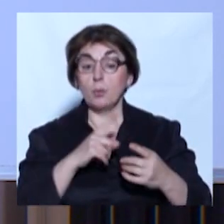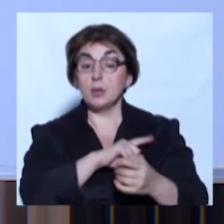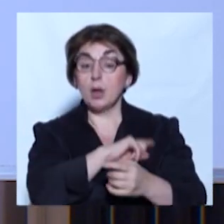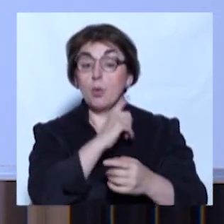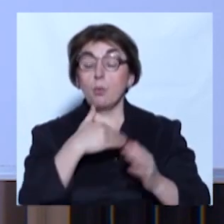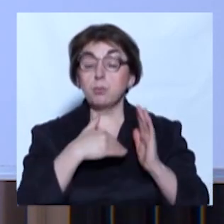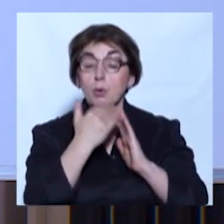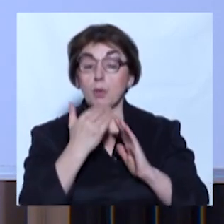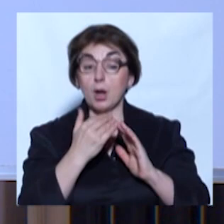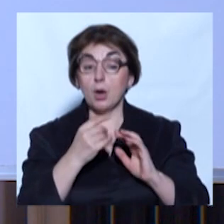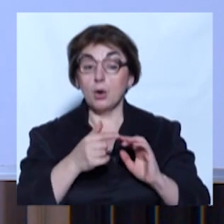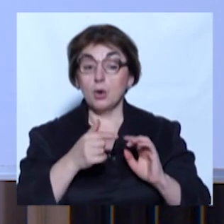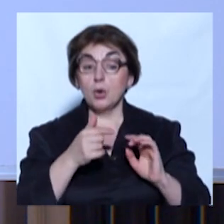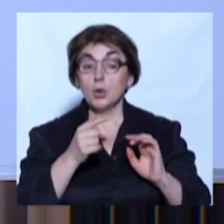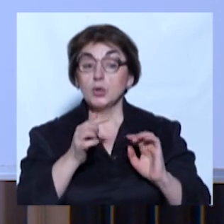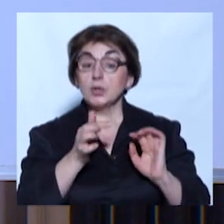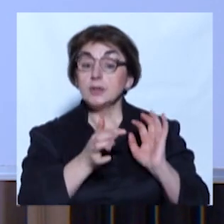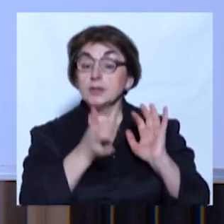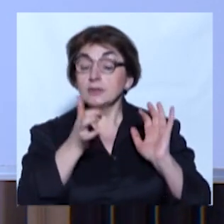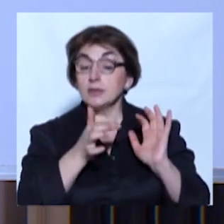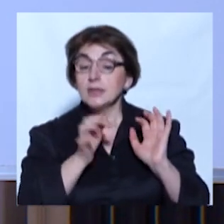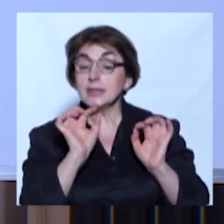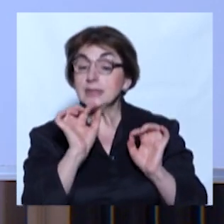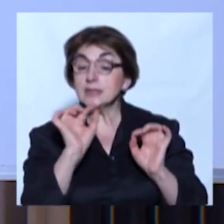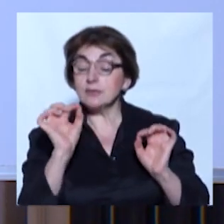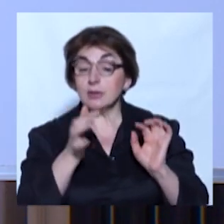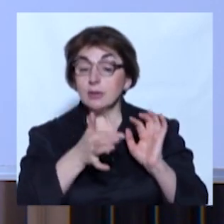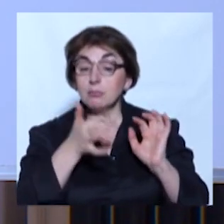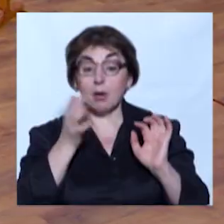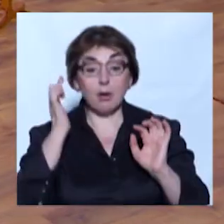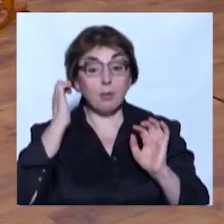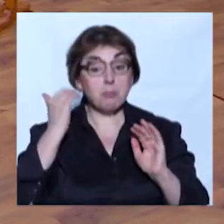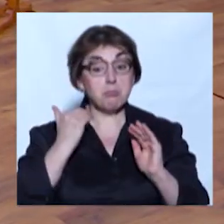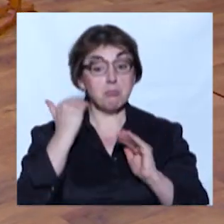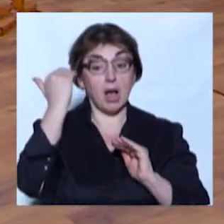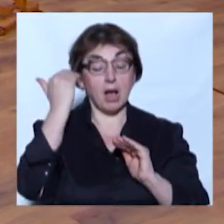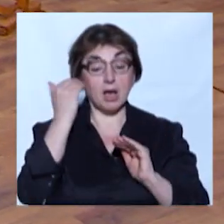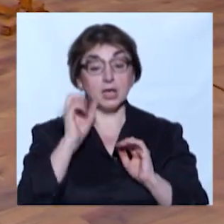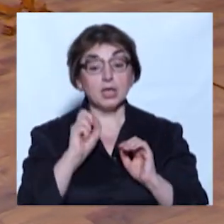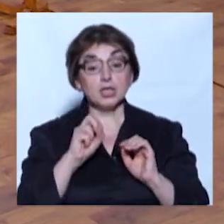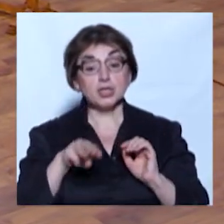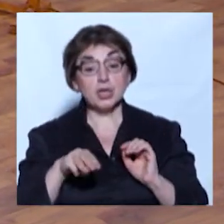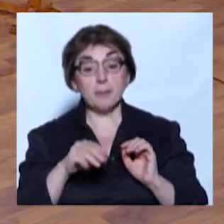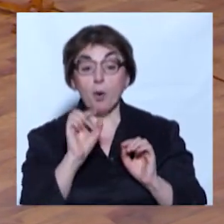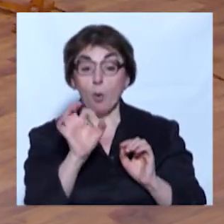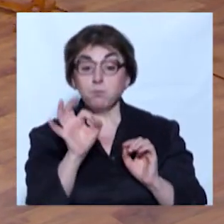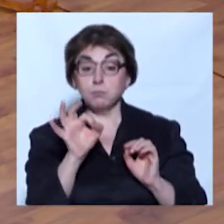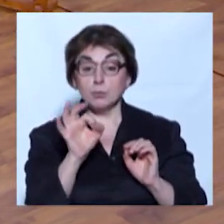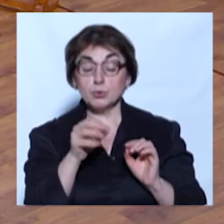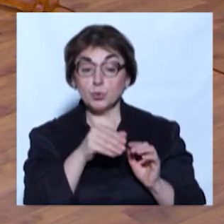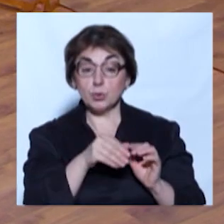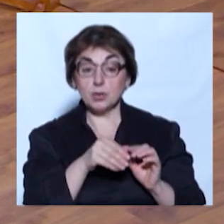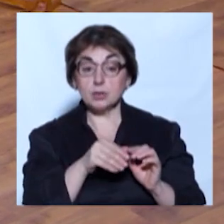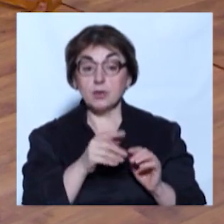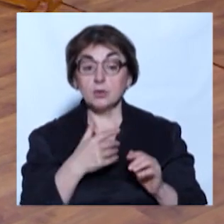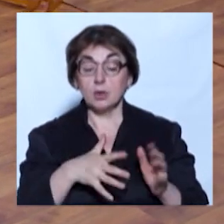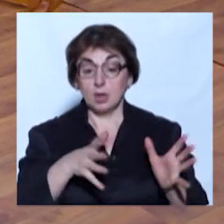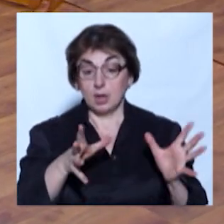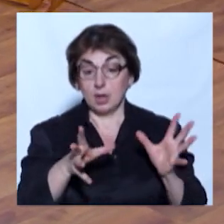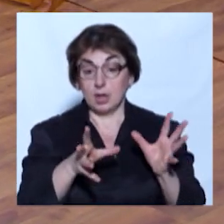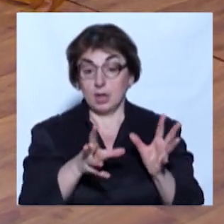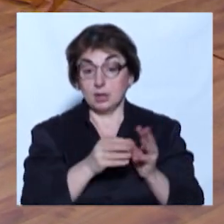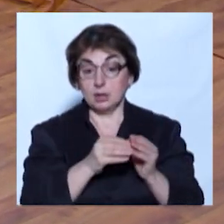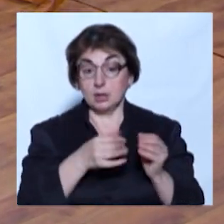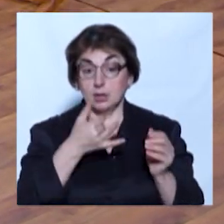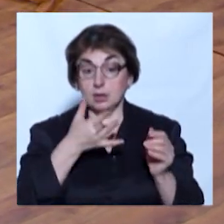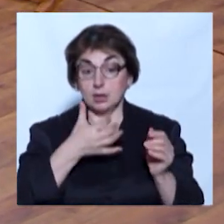მაღალი? რა თქმა უნდა, წვრილი სიმის ბგერა უფრო მაღალია ვიდრე მსხვილისა. ამავე დროს თუ ჩამოვკრავთ ჩვენ